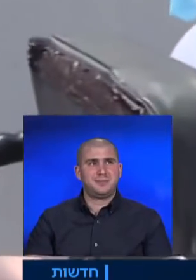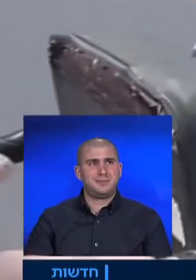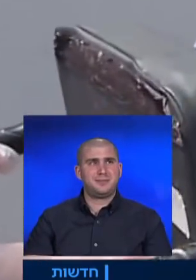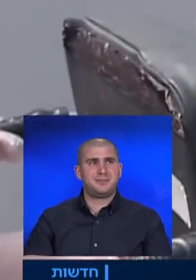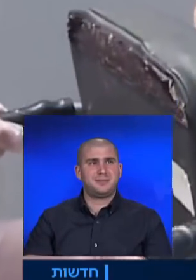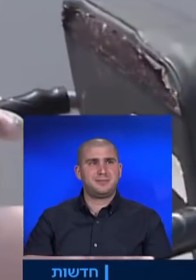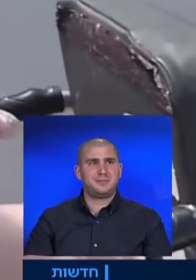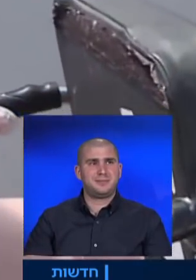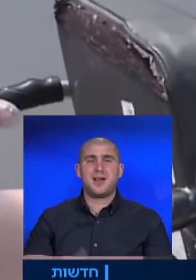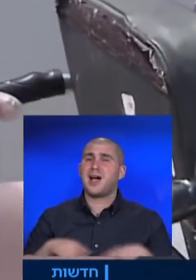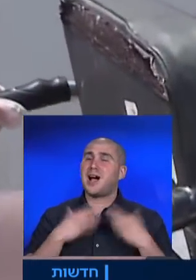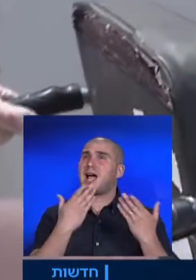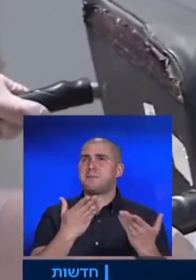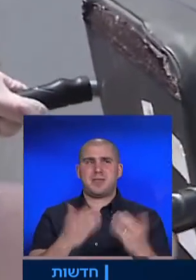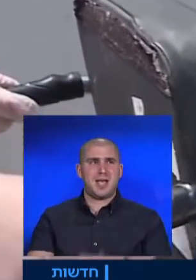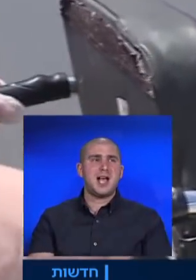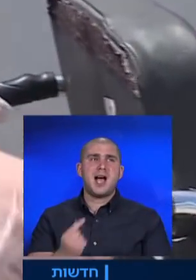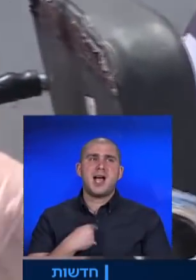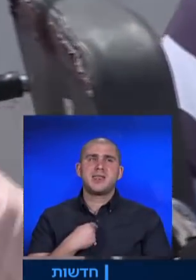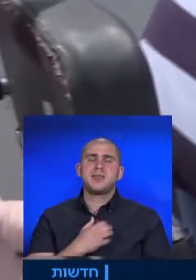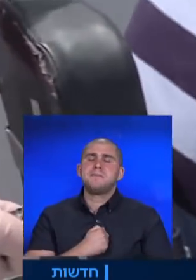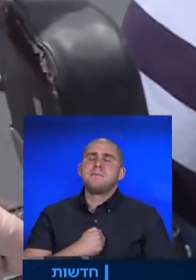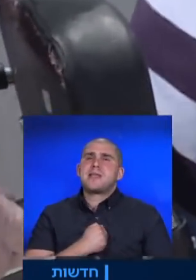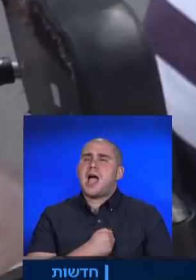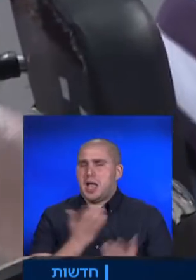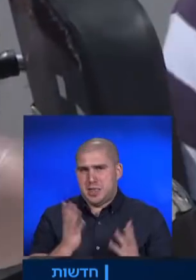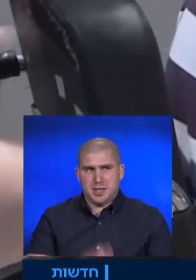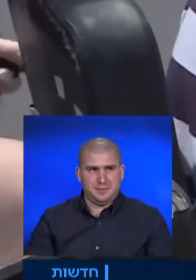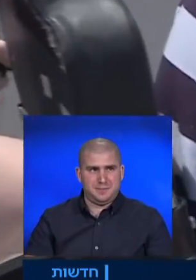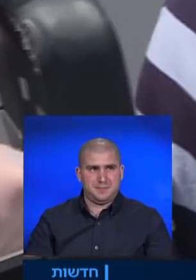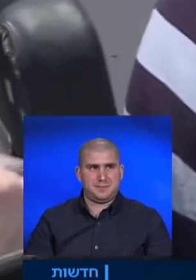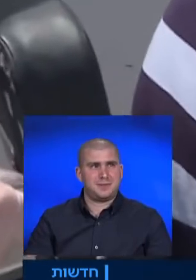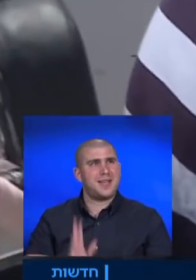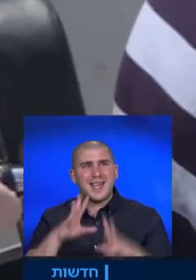החיים שלי אתה. האם כמה התגעגעתי אליך? הנה, חיוך עולה.